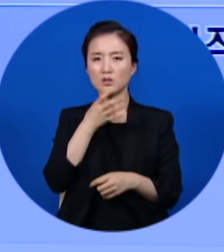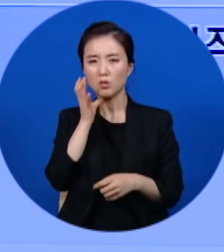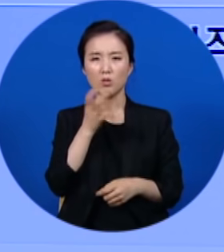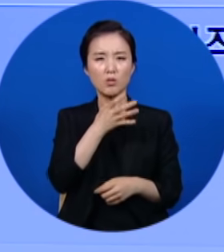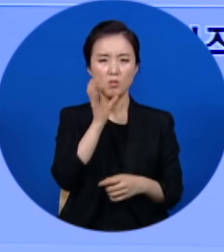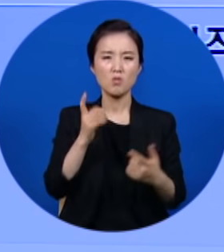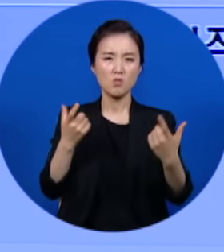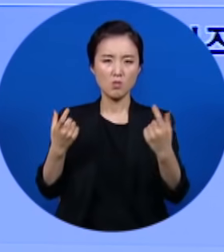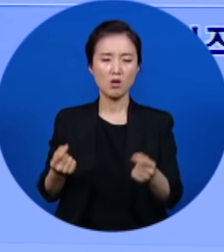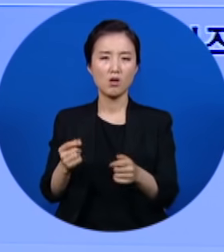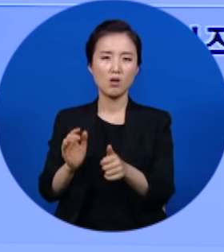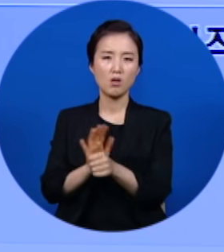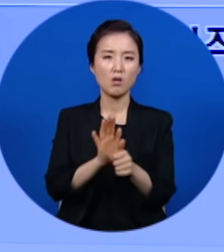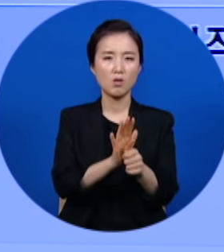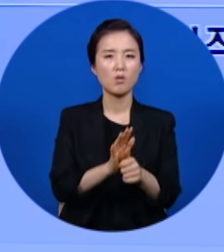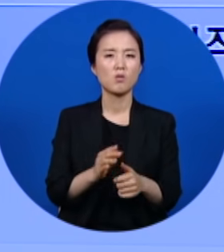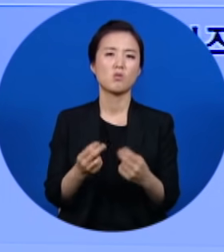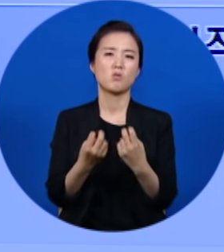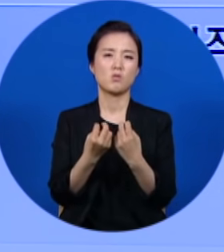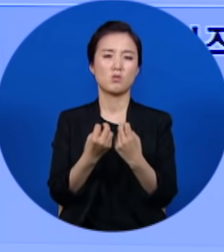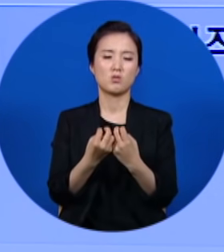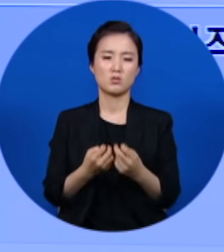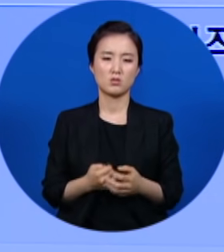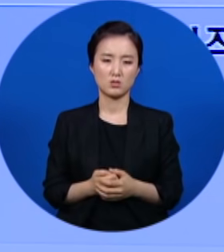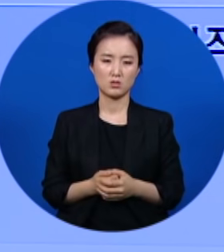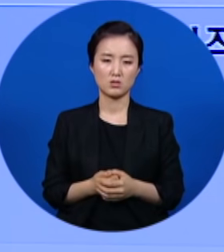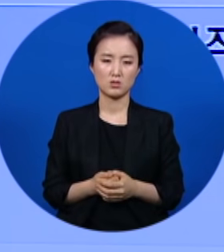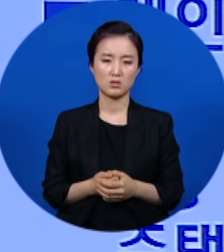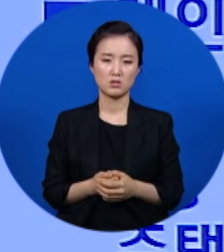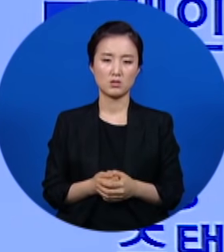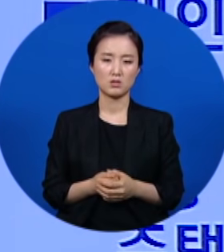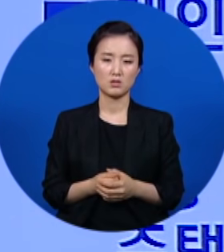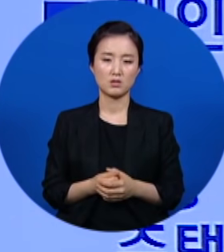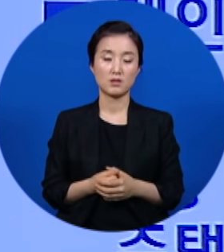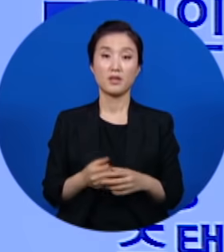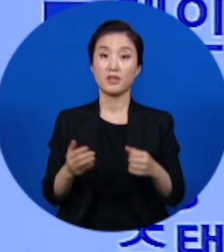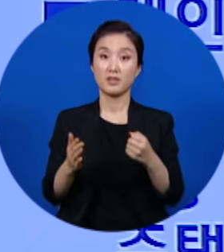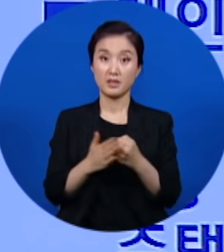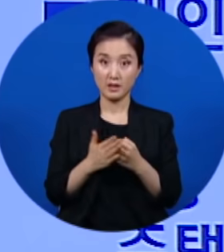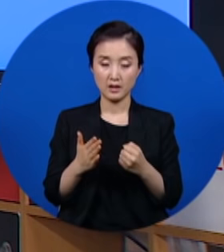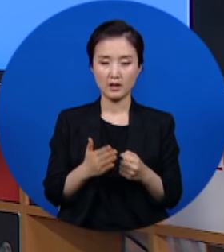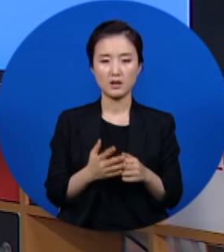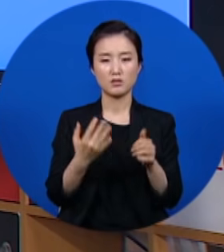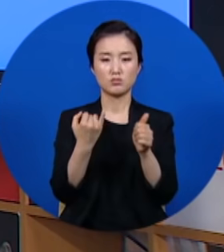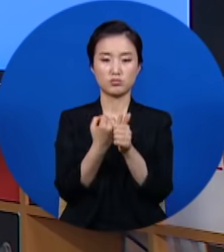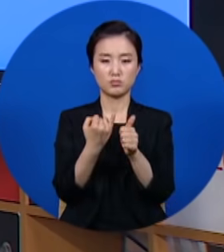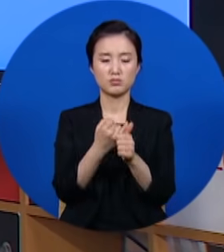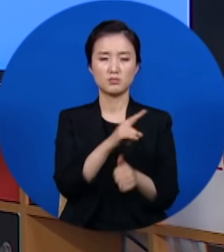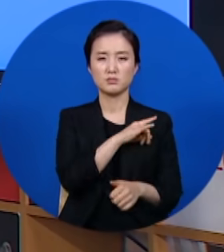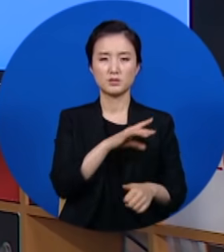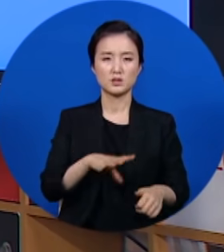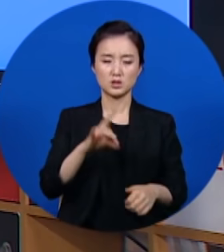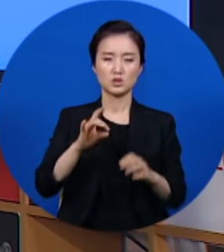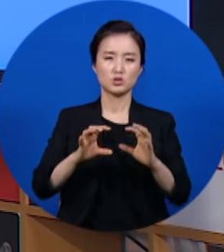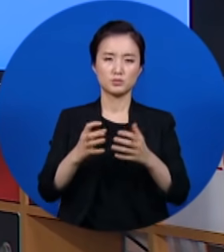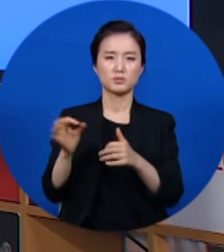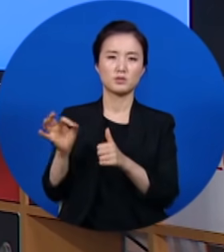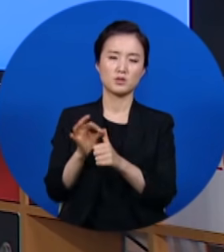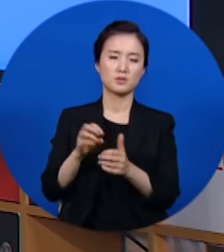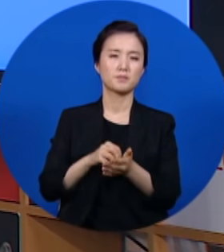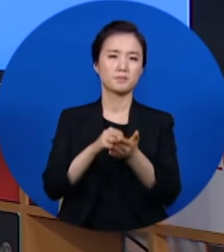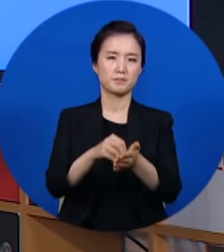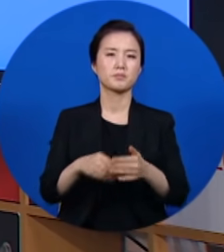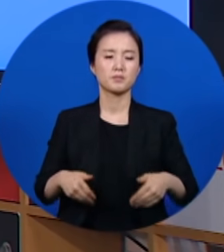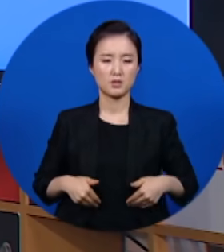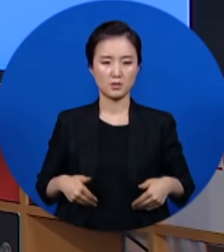자식도 노인은 나를 어떻게 도와 줍니까 그래서 다른 거 없어요 부부가 국민 영어부터 더 줘야 돼요 2